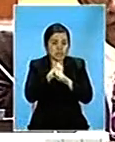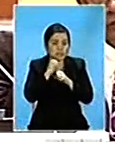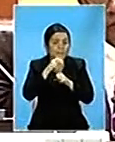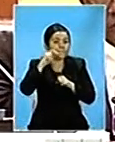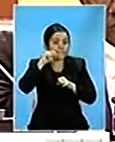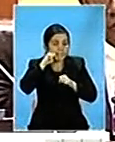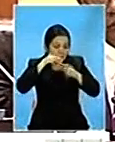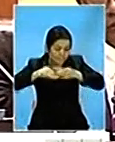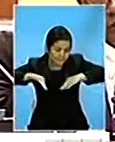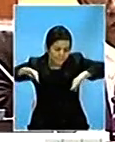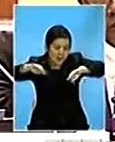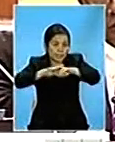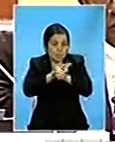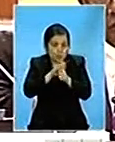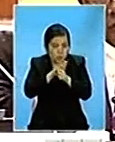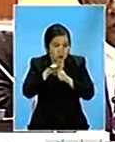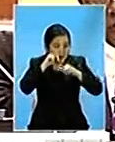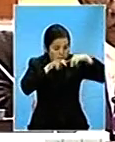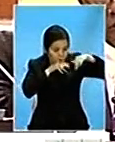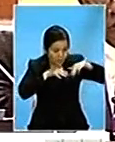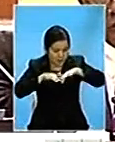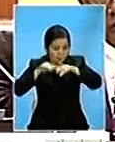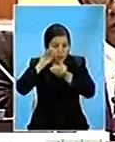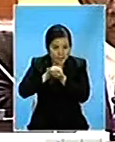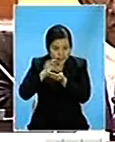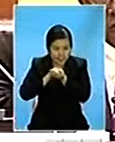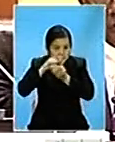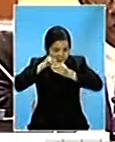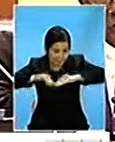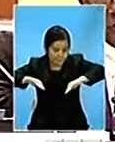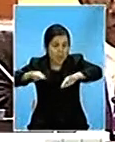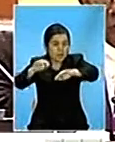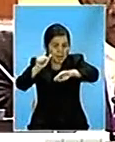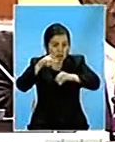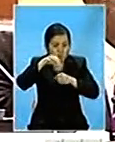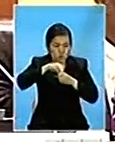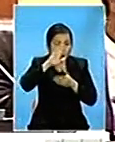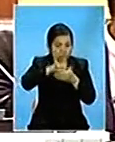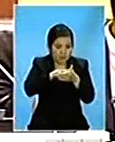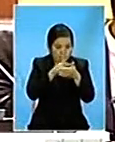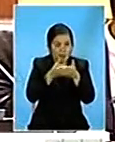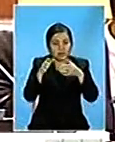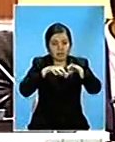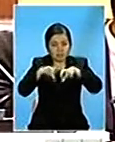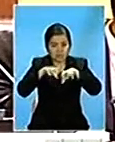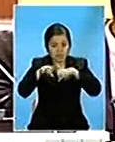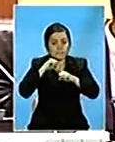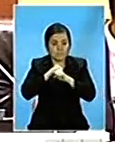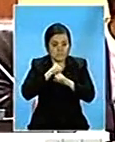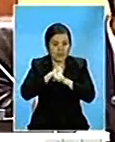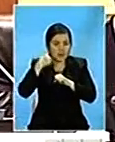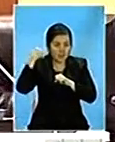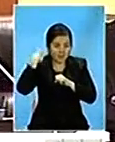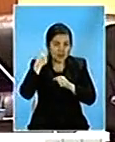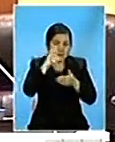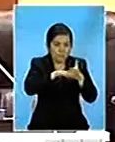างตามสาขาของแม่น้ำป่าสักนะครับซึ่ง อยู่ในแผนที่จะดำเนินการทั้งหมดทั้งขนาดกลาง